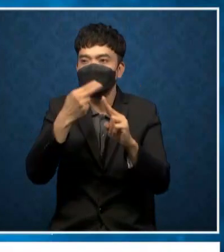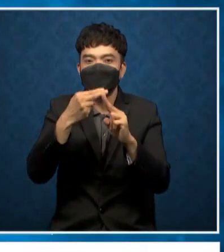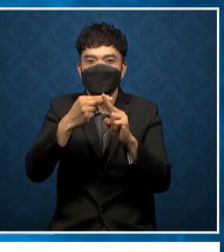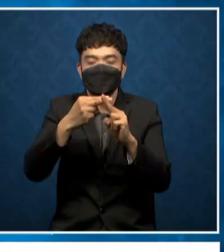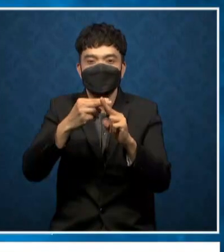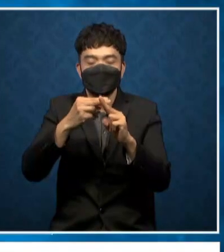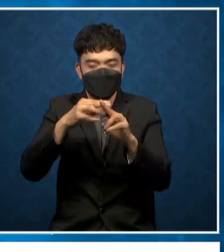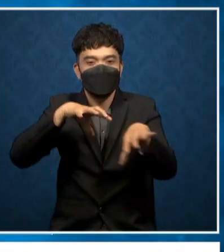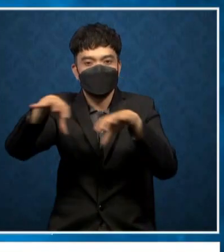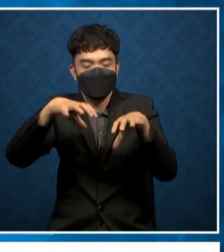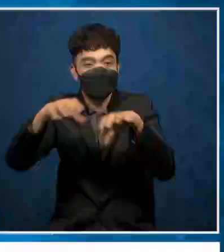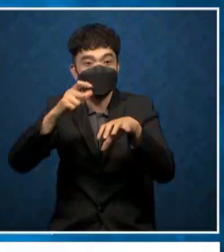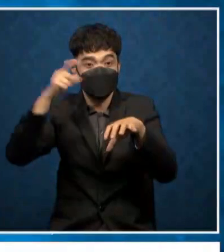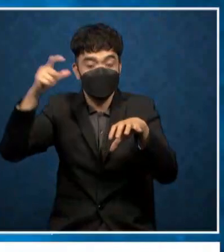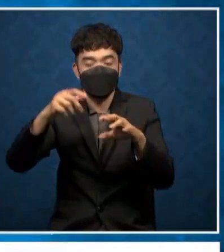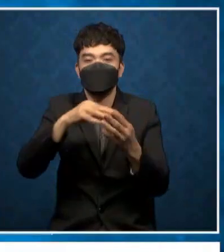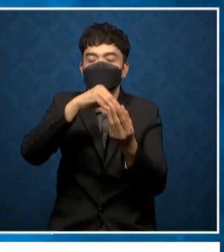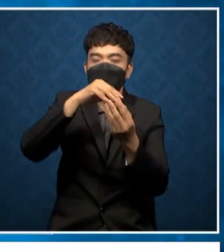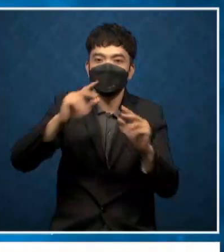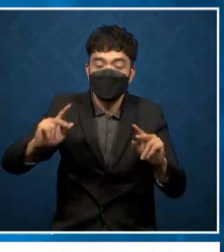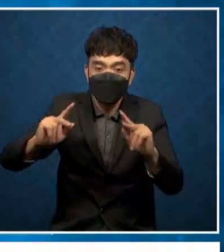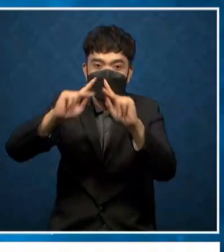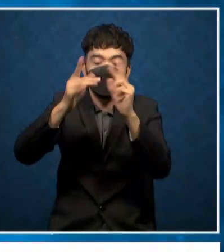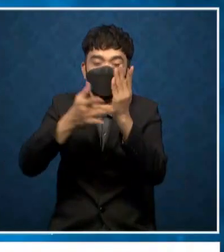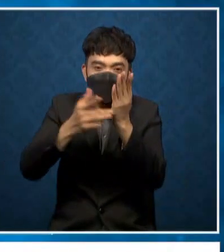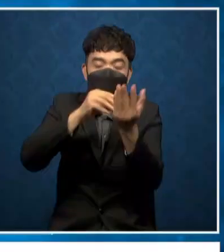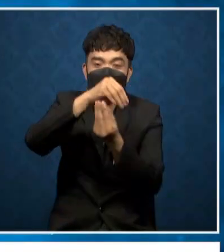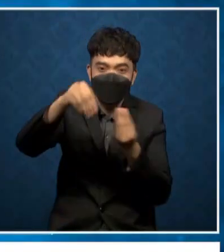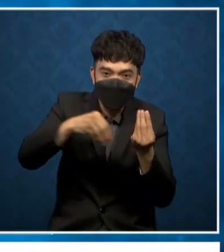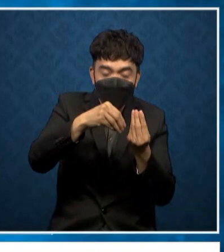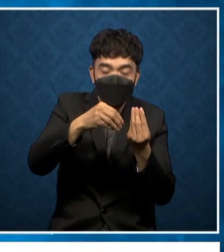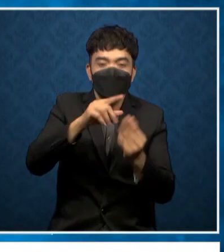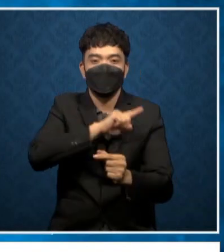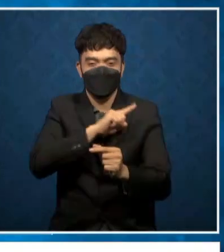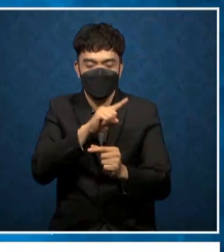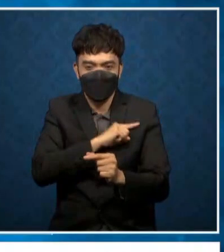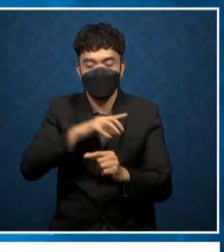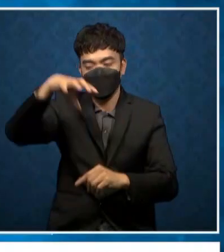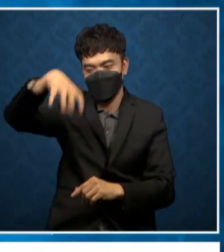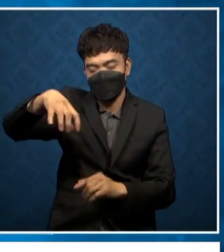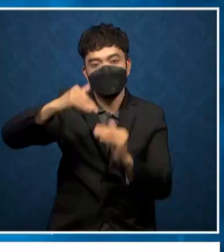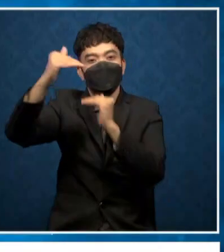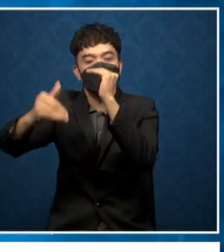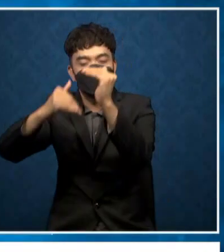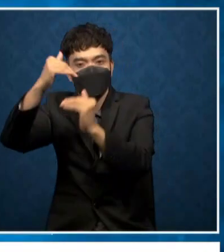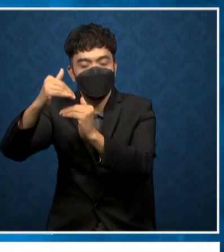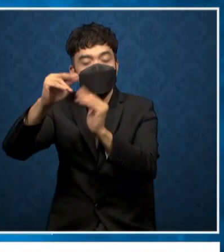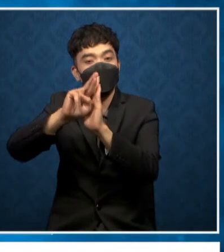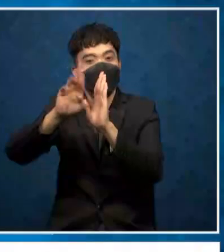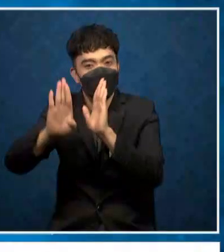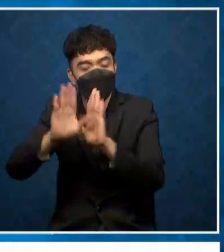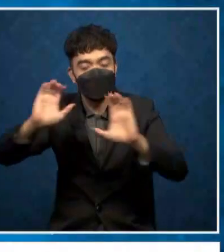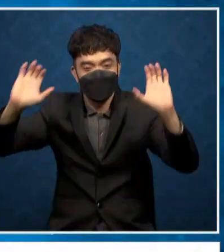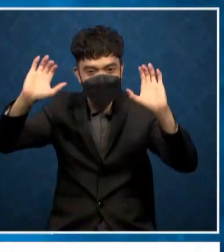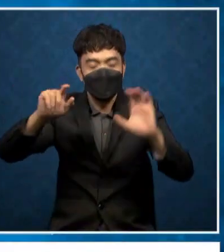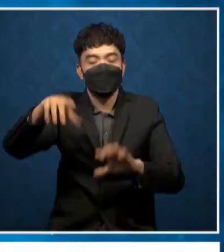ระส่งดิจตัลเพื่อเศรษฐกิและสังคมสำนักงานขณะกรมการพัฒนาระบบปราชการสำนักงานขณะการแค่